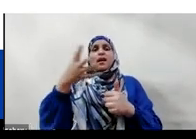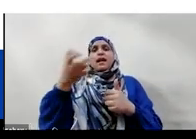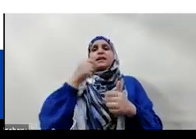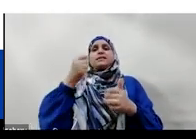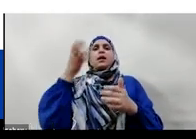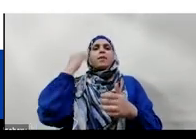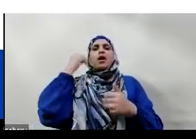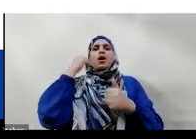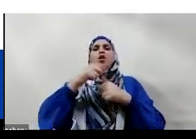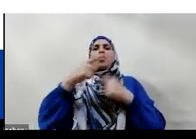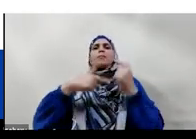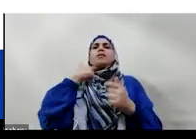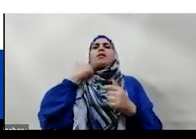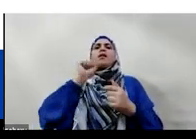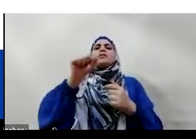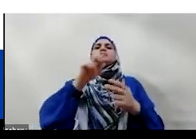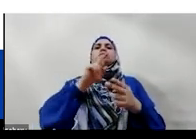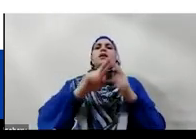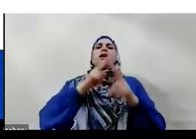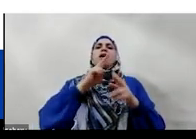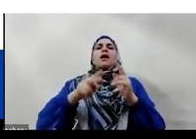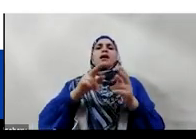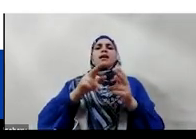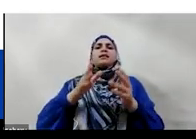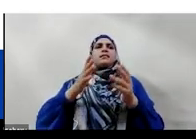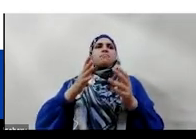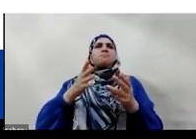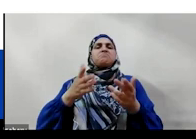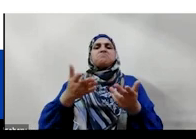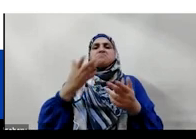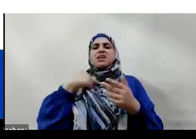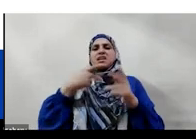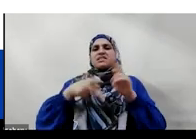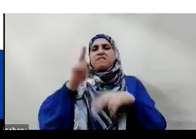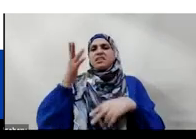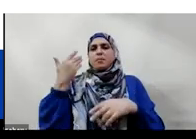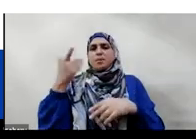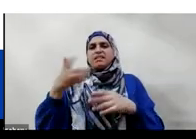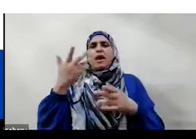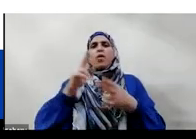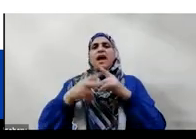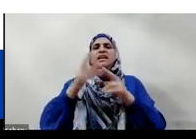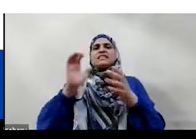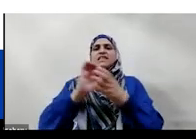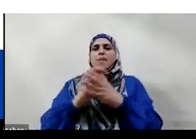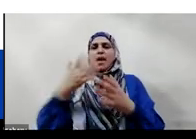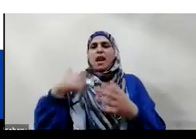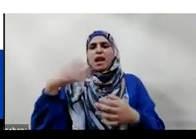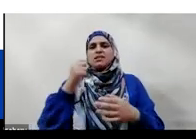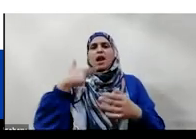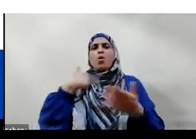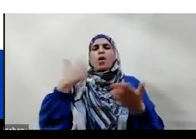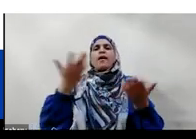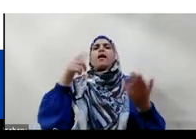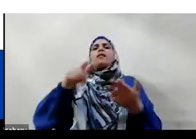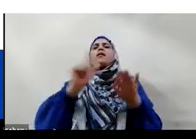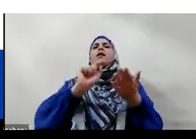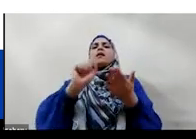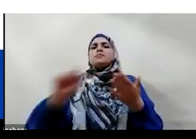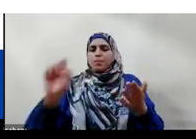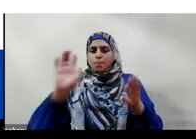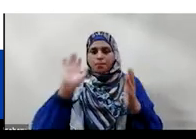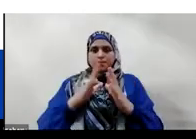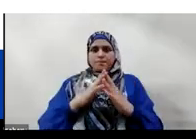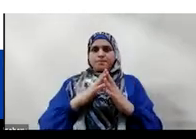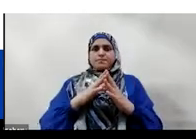المعلومات الخاصه باي scholarship او اي fellowship حصلت عليها، بقول السورس اللي انا خدت منه الفيلوشيب دي كان ايه، لو انا عارف